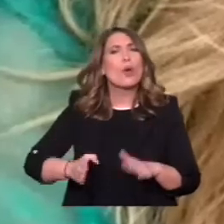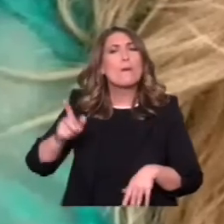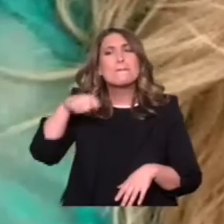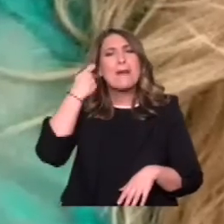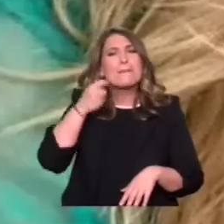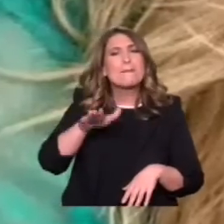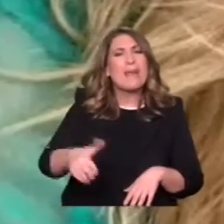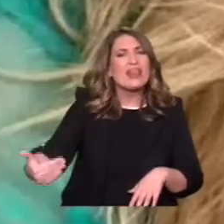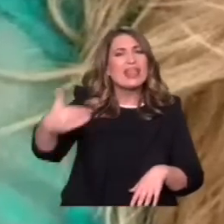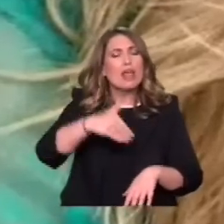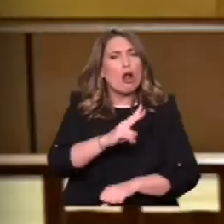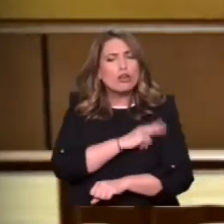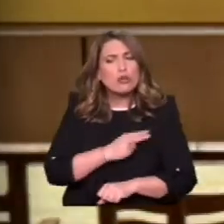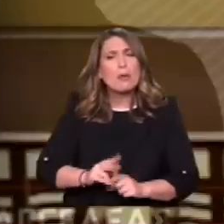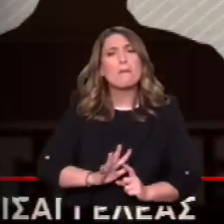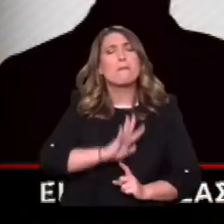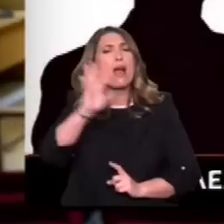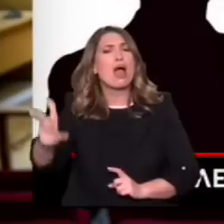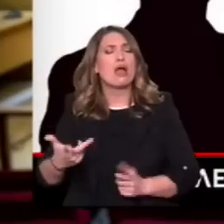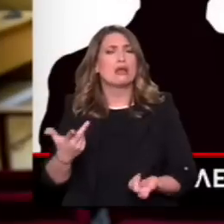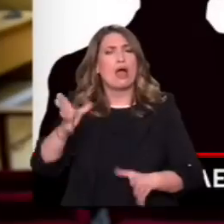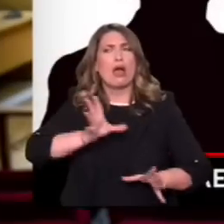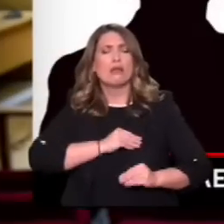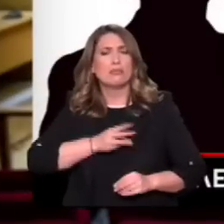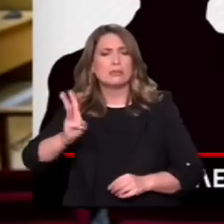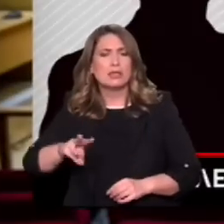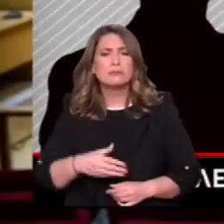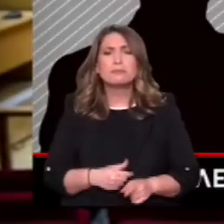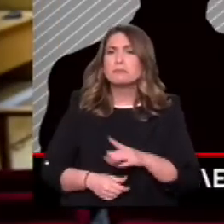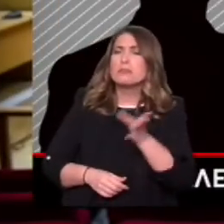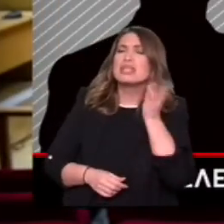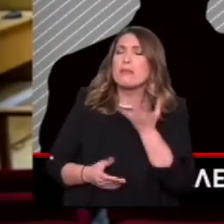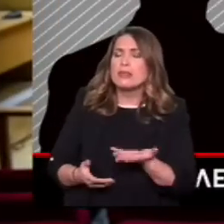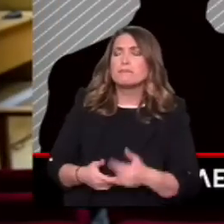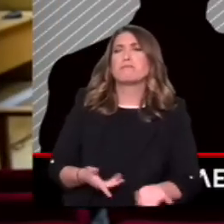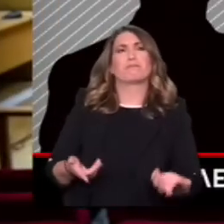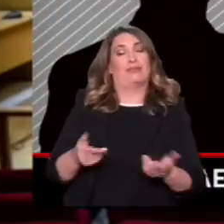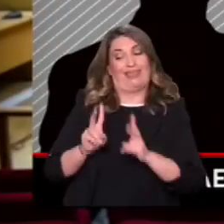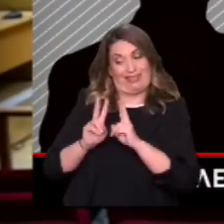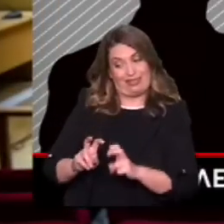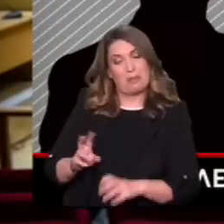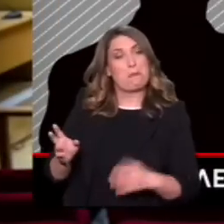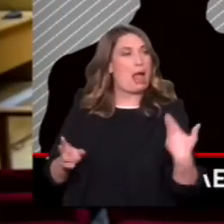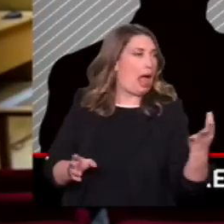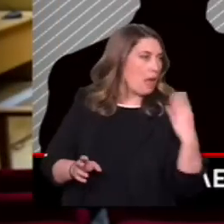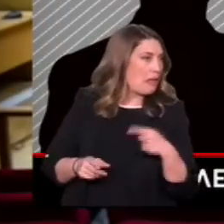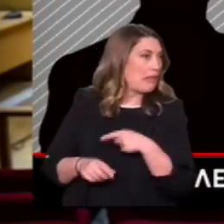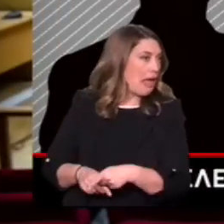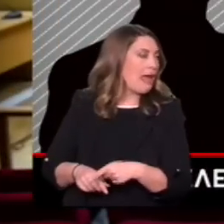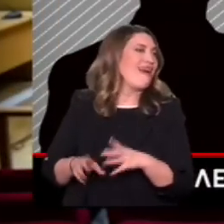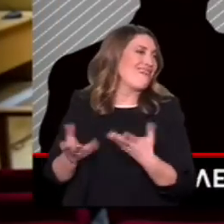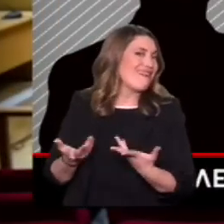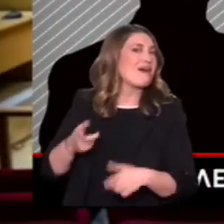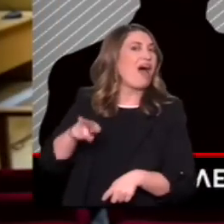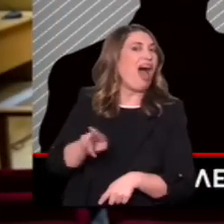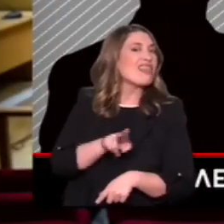που υπέστη τρεις μέρες μετά. Τι μάθατε στη συνέχεια για το παιδάκι? Έμαθα ότι αυτό είναι το τρίτο παιδάκι. Μου είπαν οι